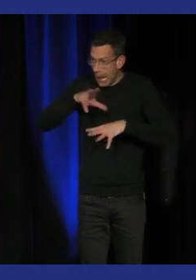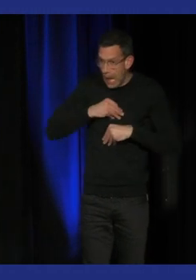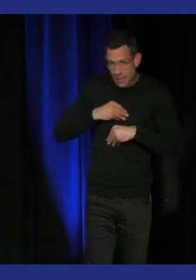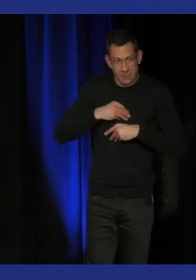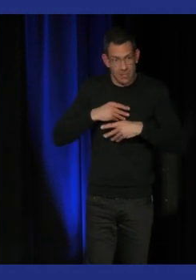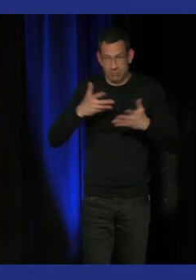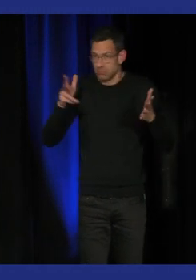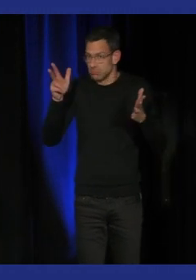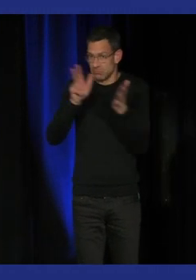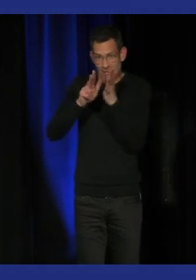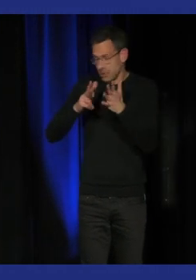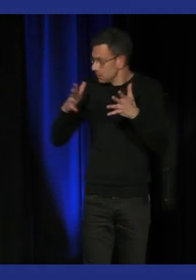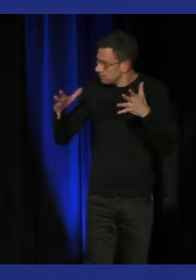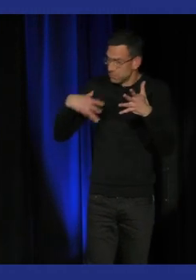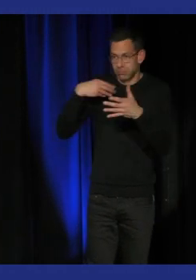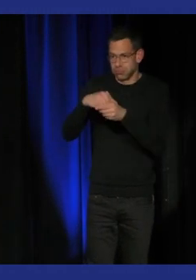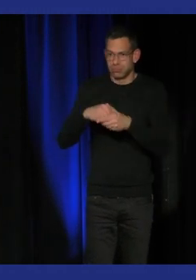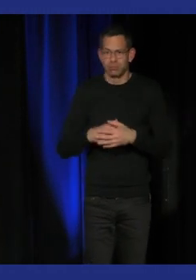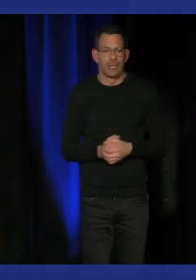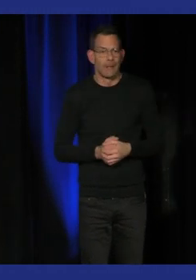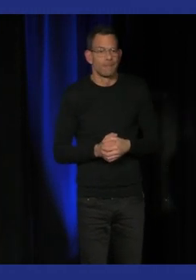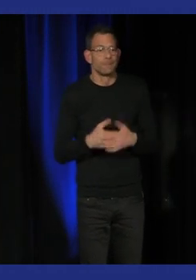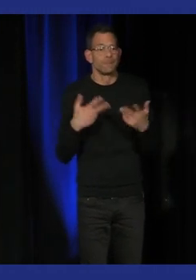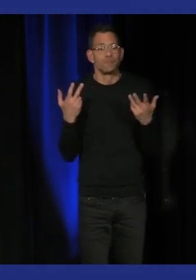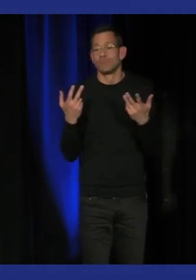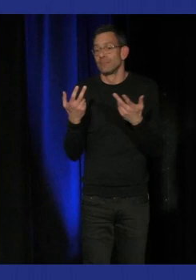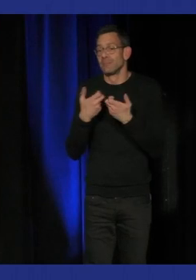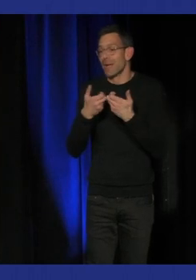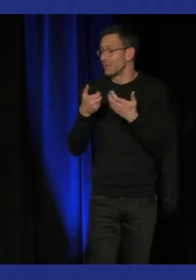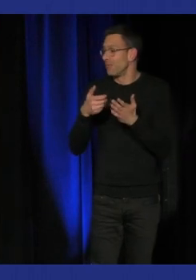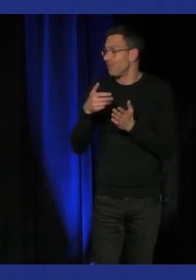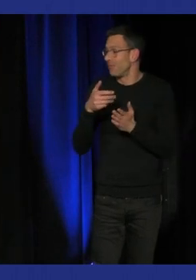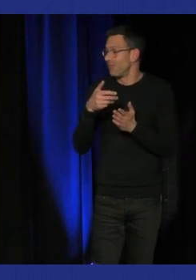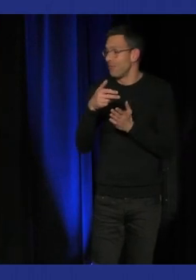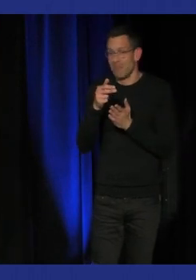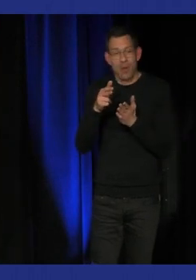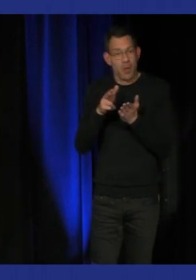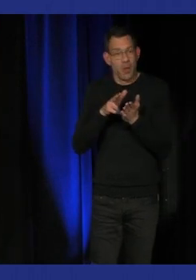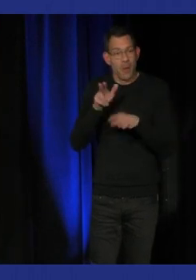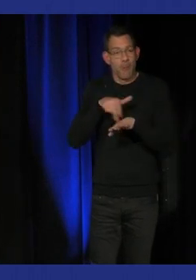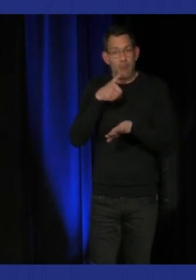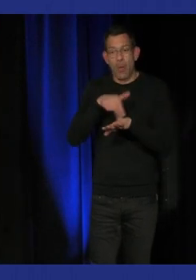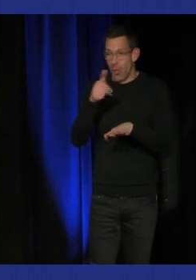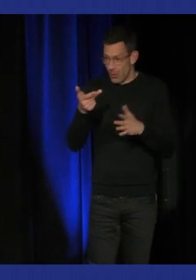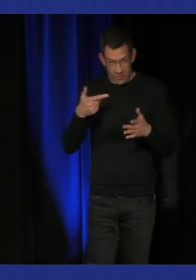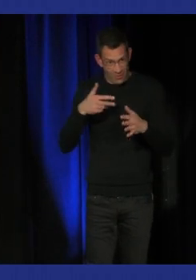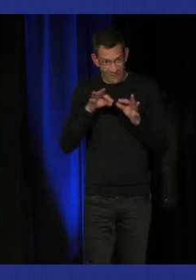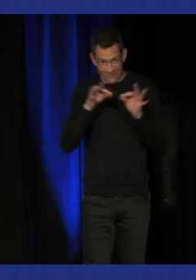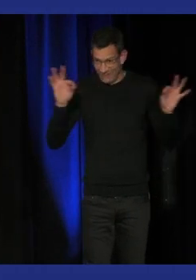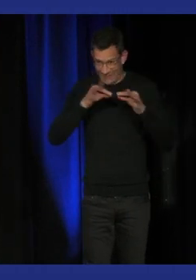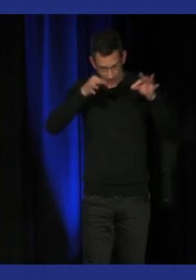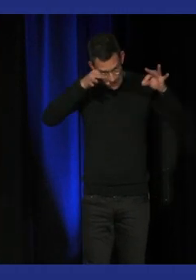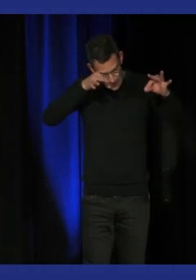adoptée par le corps social. On vous parle toujours du fil à couper le beurre. Ben, le fil à couper le beurre, il devient une innovation lorsqu'on est capable de